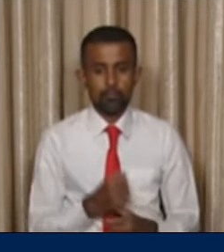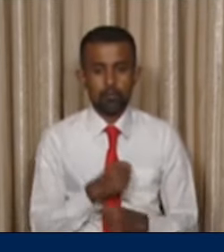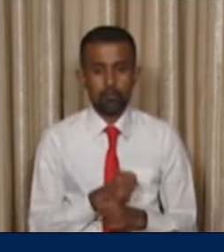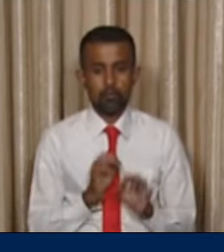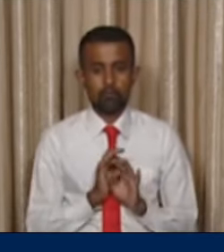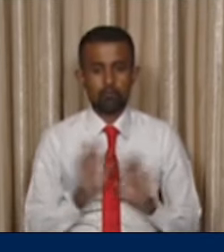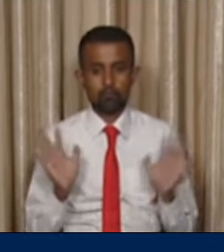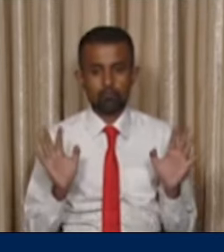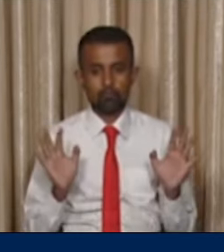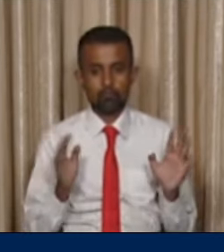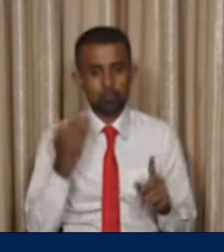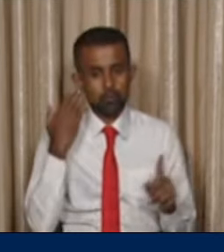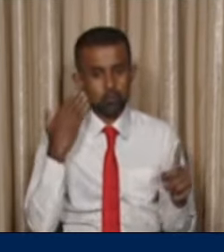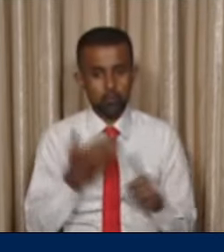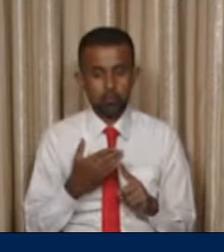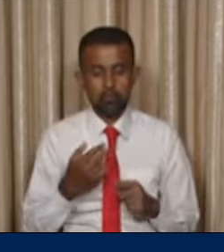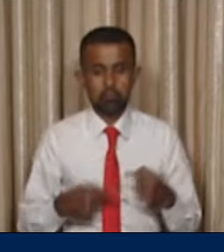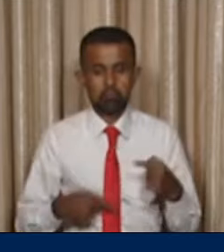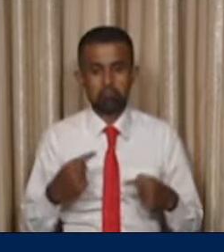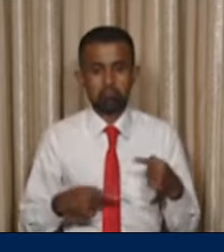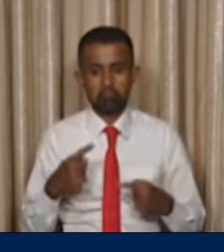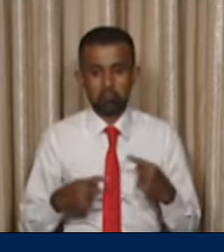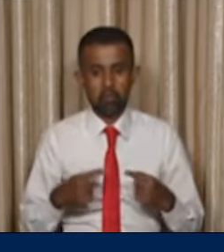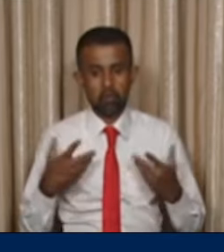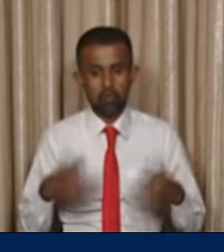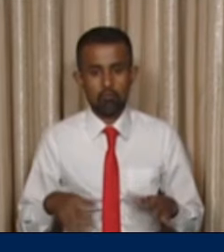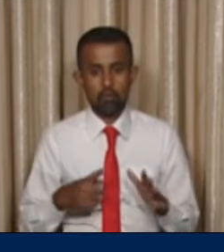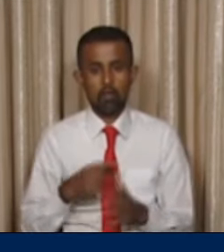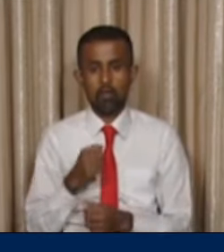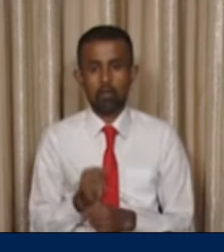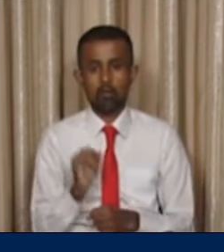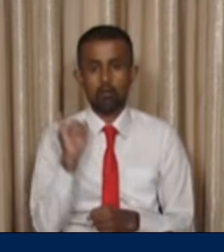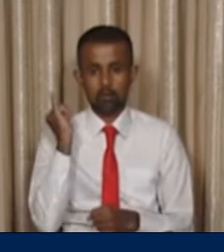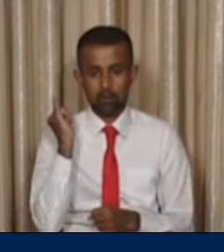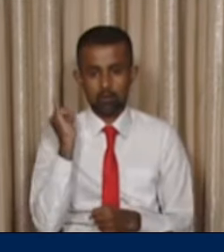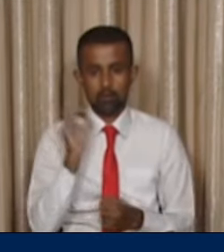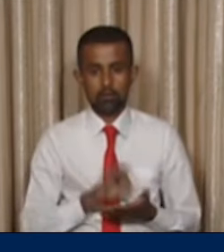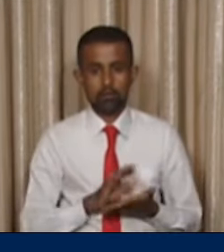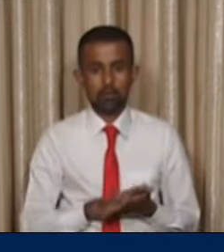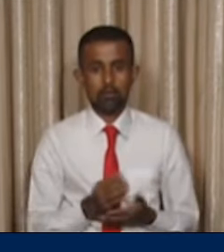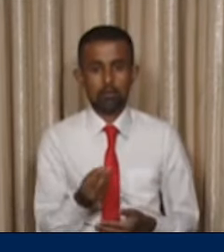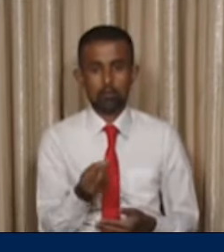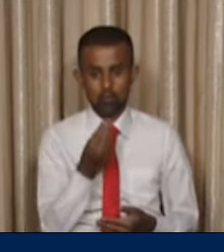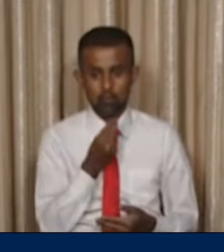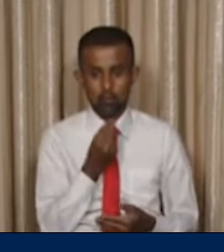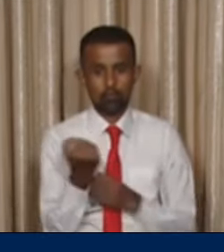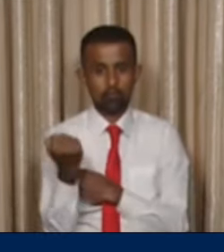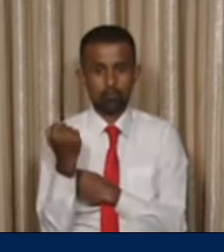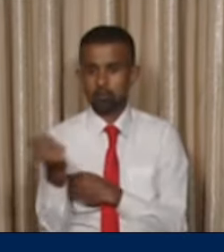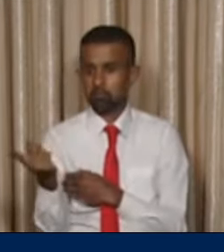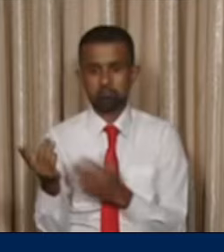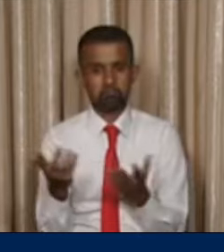එක පිළිබඳව තර්කයක් ඇති වෙලා නීතිපතිවරයා තීන්දුවක් දුන්නා ඒ බලය ඔවුන්ට